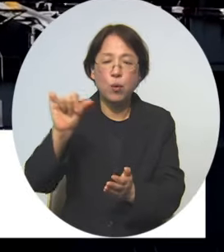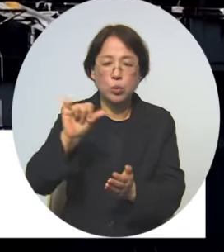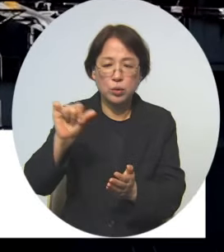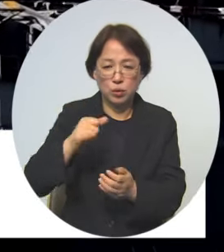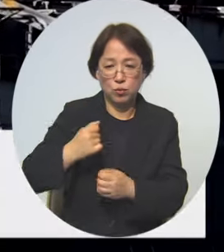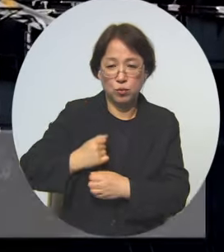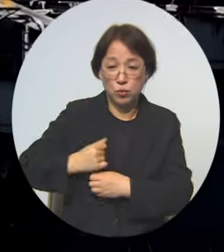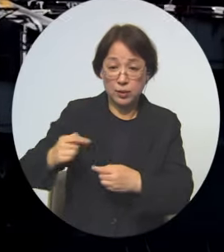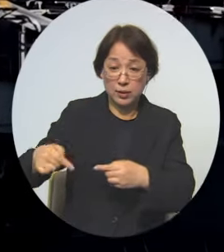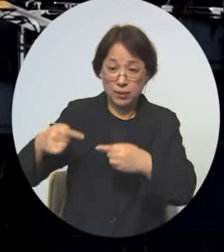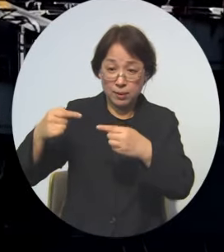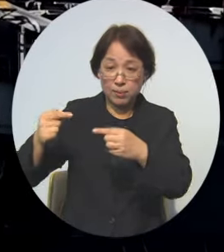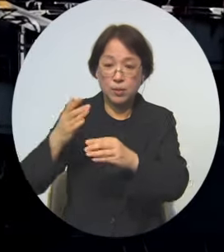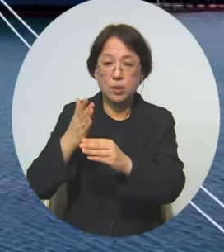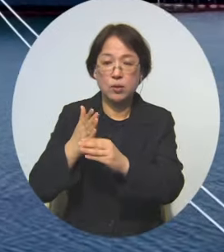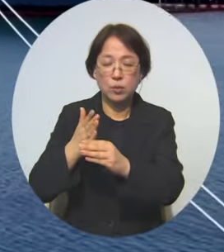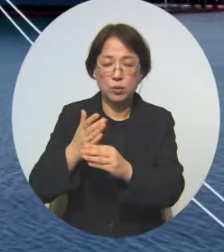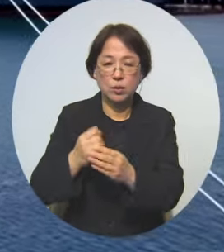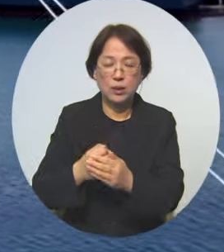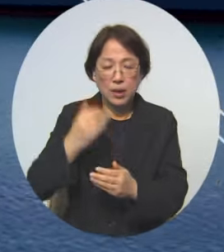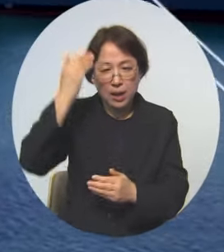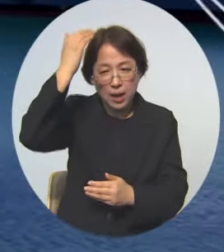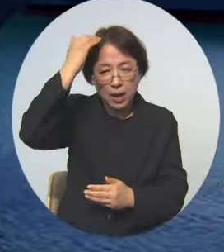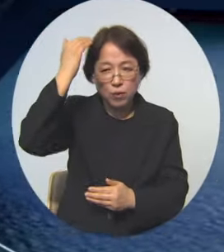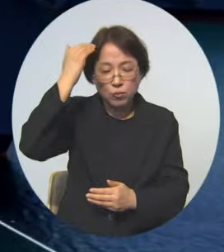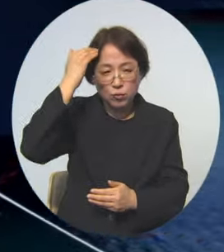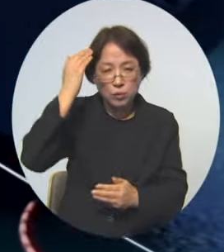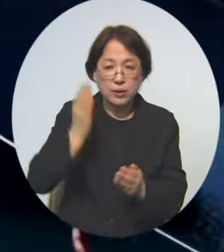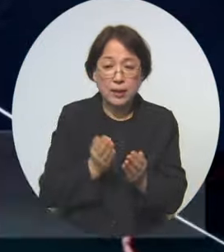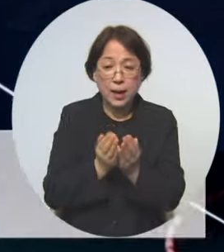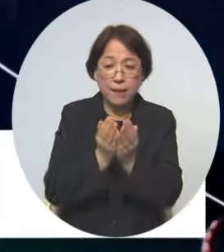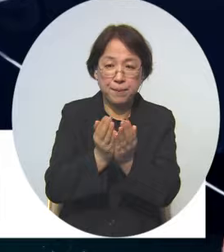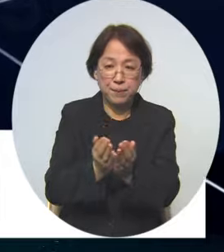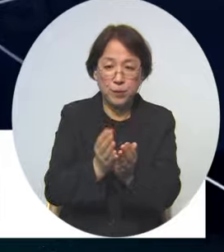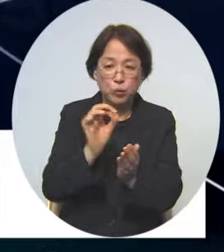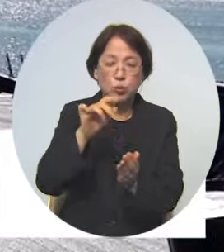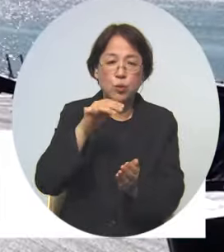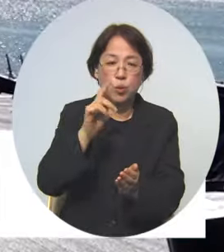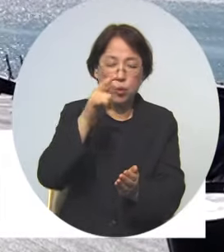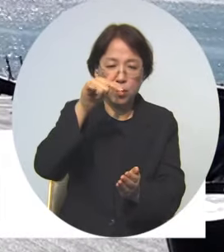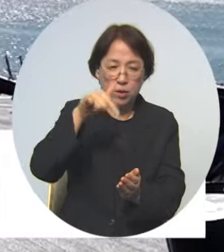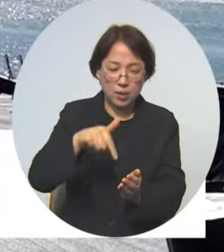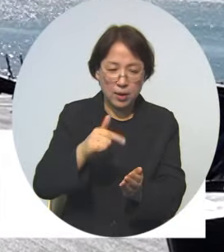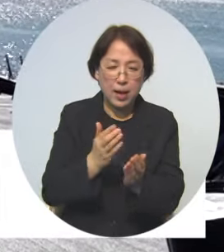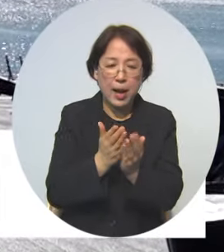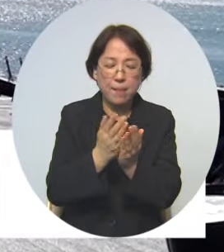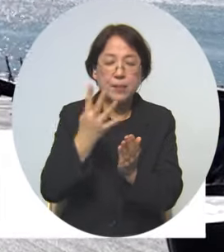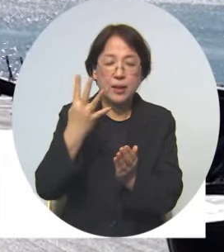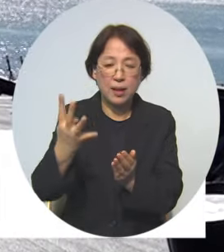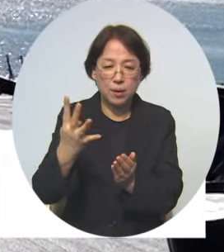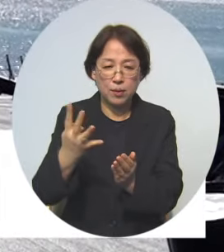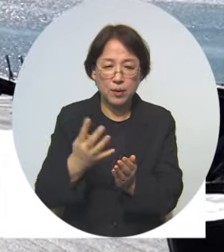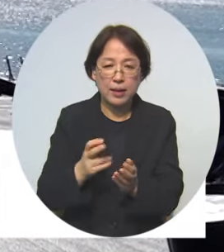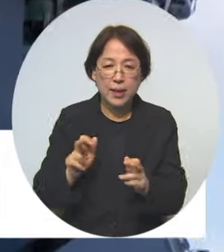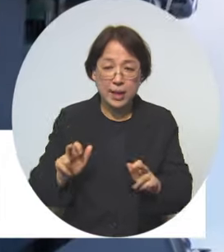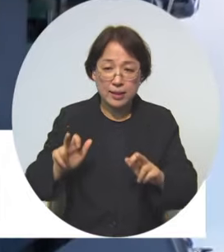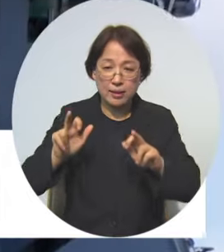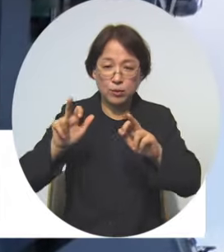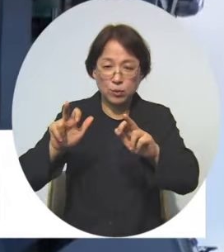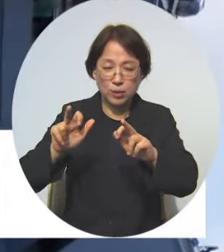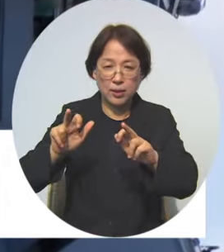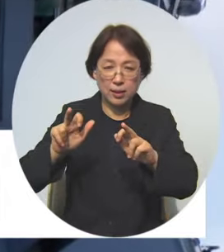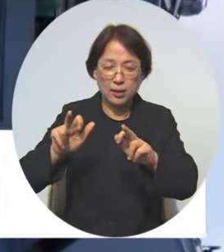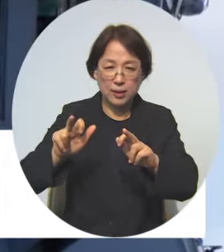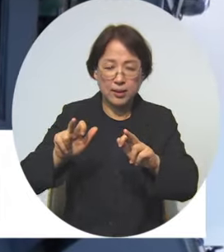명의 병력이 참가합니다. 우리나라는 이지스 구축함인 율곡 이해함 등 함정 4척과 해상 초계기,